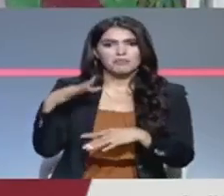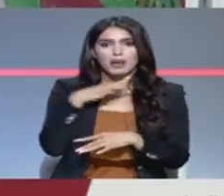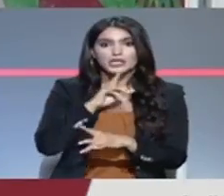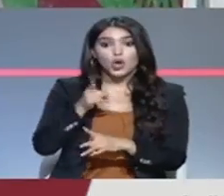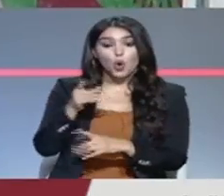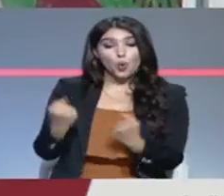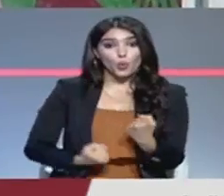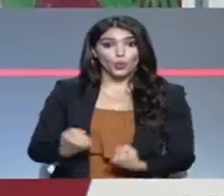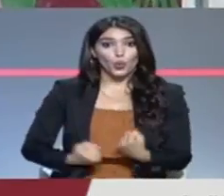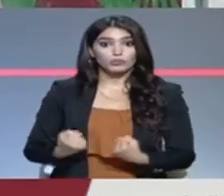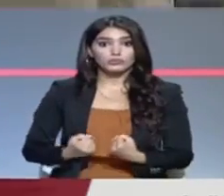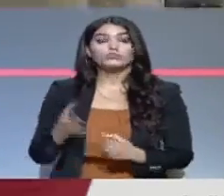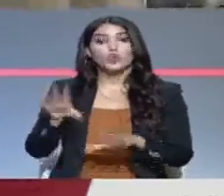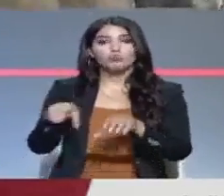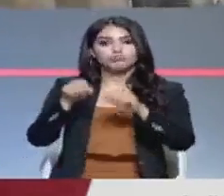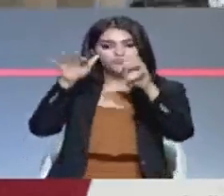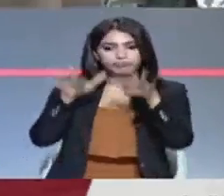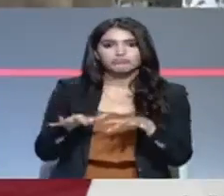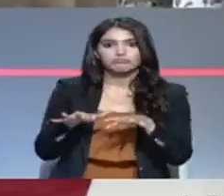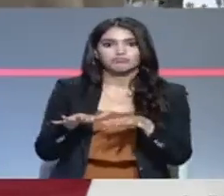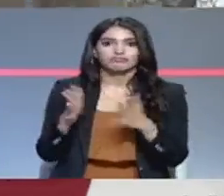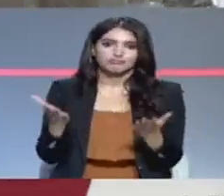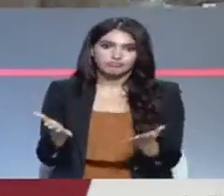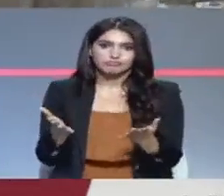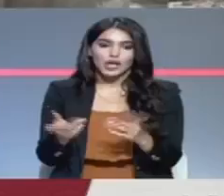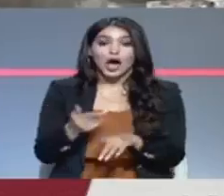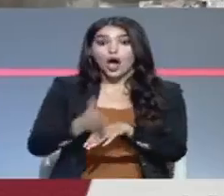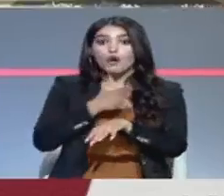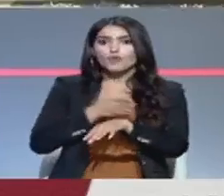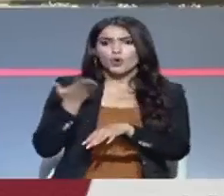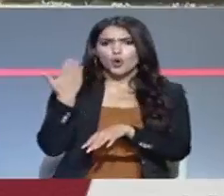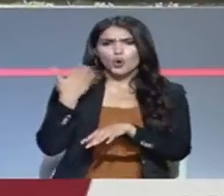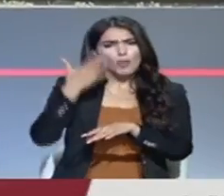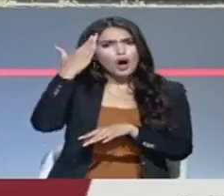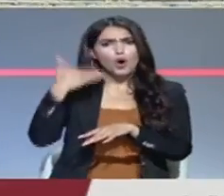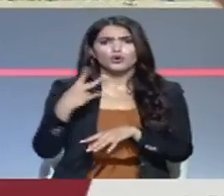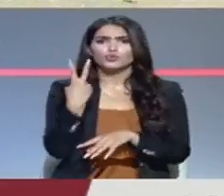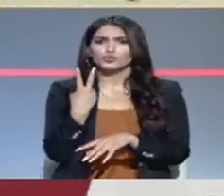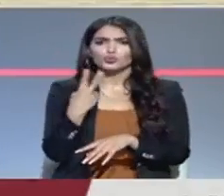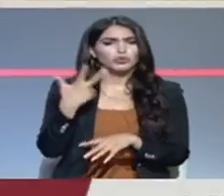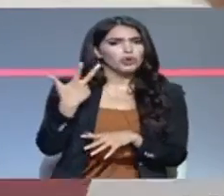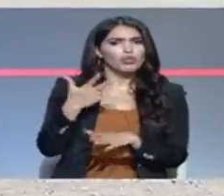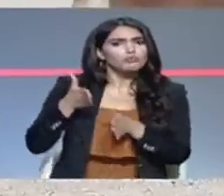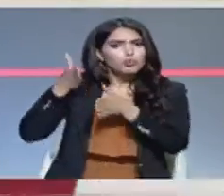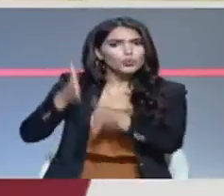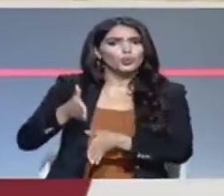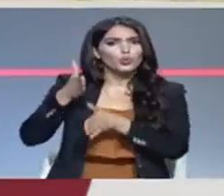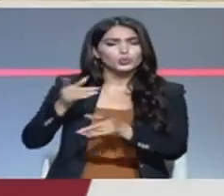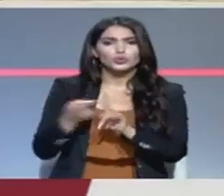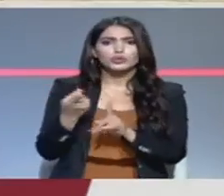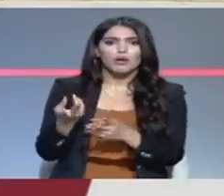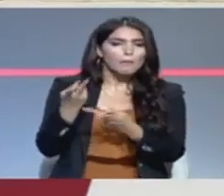وإدارة مقبلة على السقوط. بل كل شيء موجود، يجوا بزوز ترانات، يجي رنفور ويجي